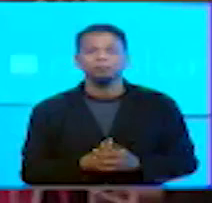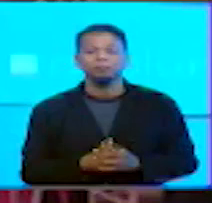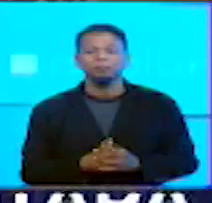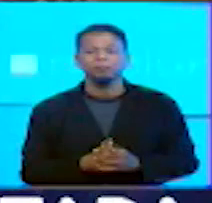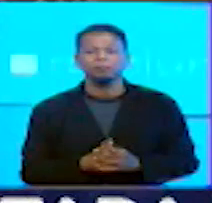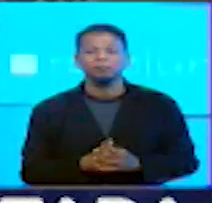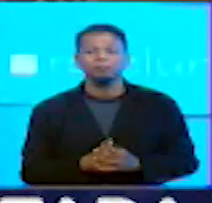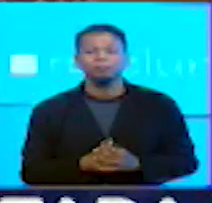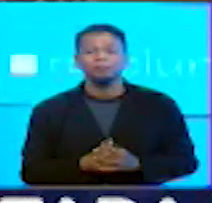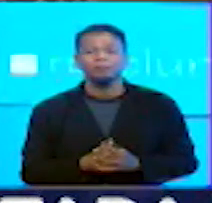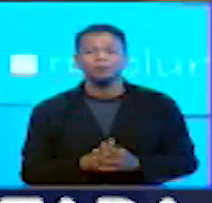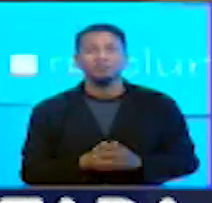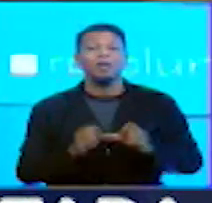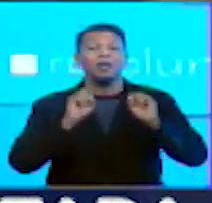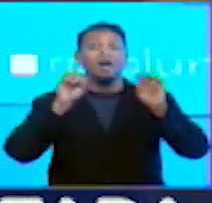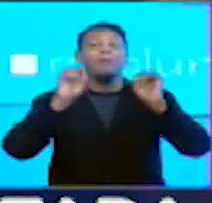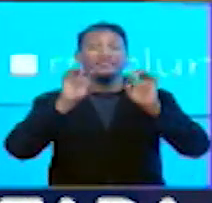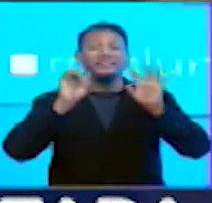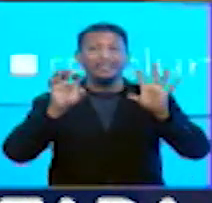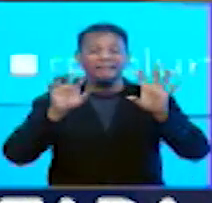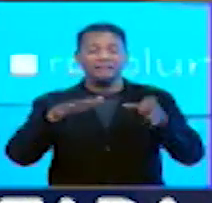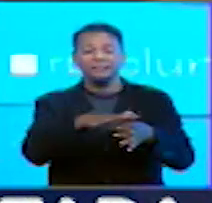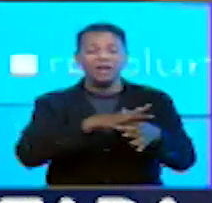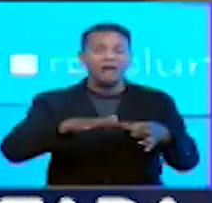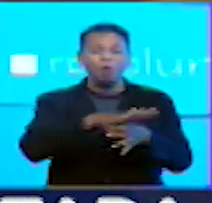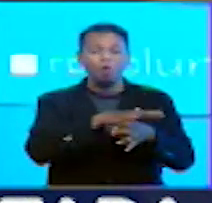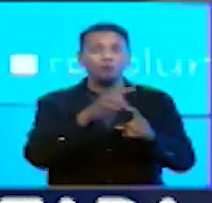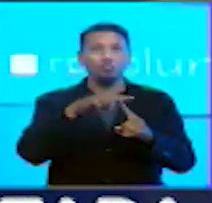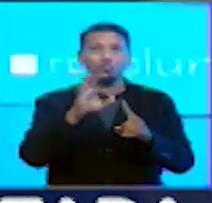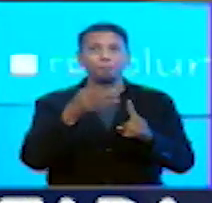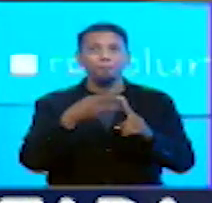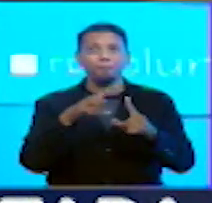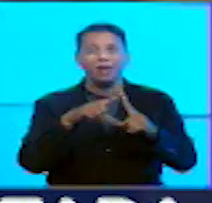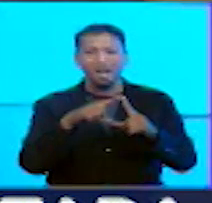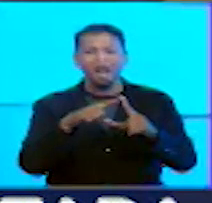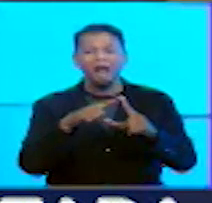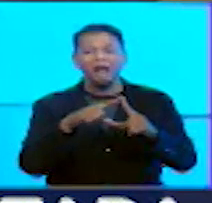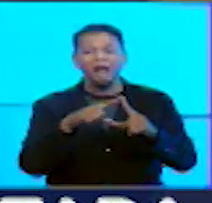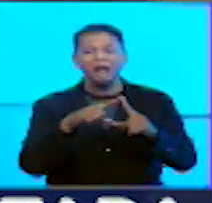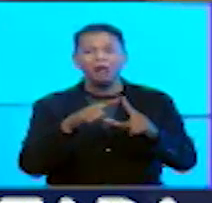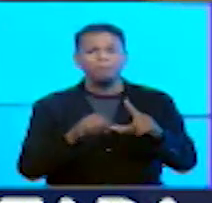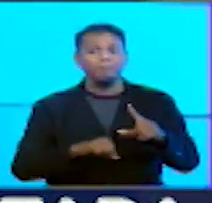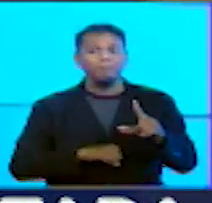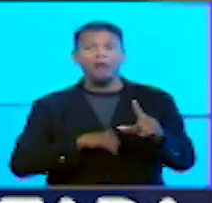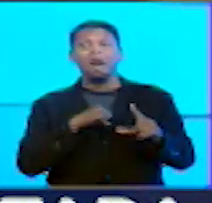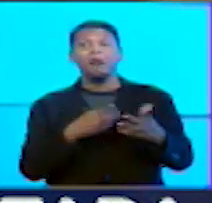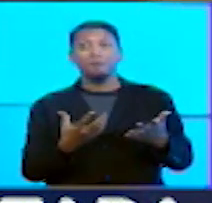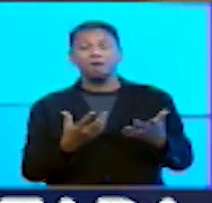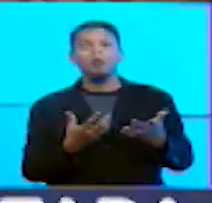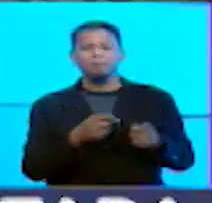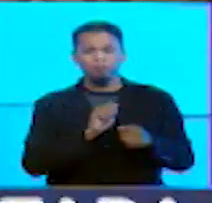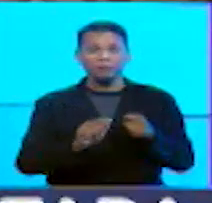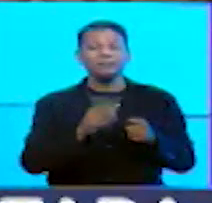Kampanye Beli Kreatif Danau Toba telah diluncurkan. Kampanye turunan dari Gerakan Nasional Bangga Buatan Indonesia ini langsung diresmikan Presiden Joko